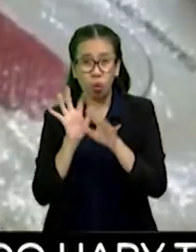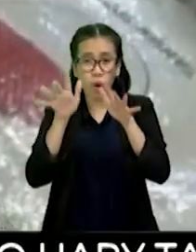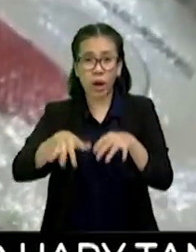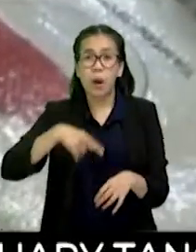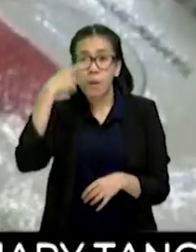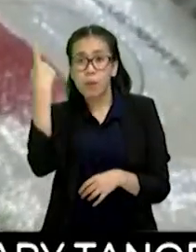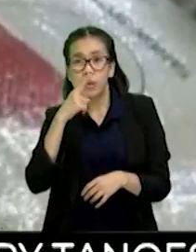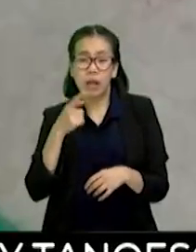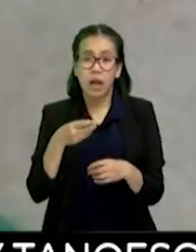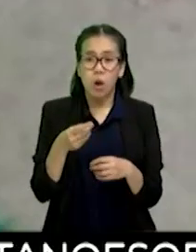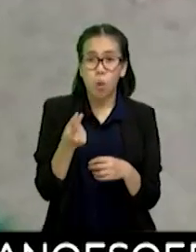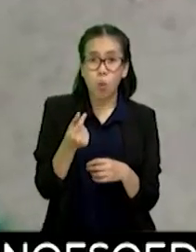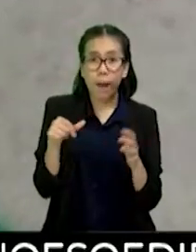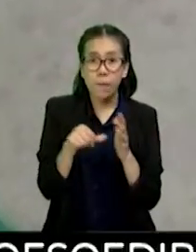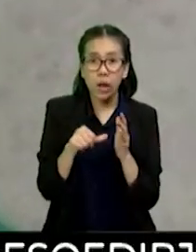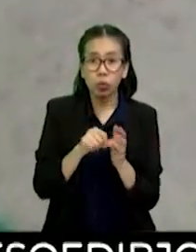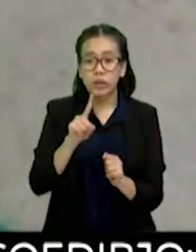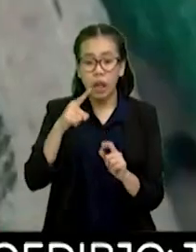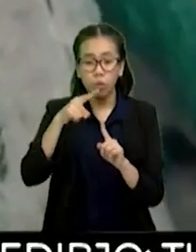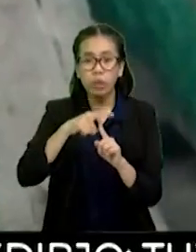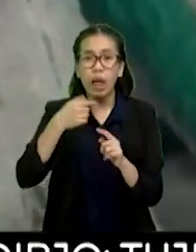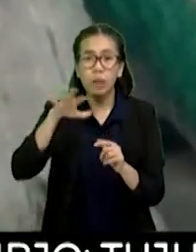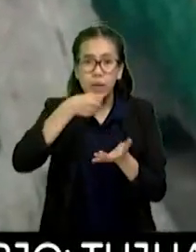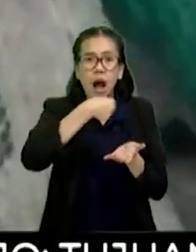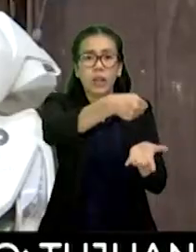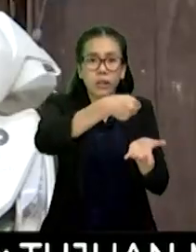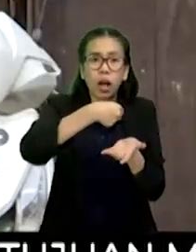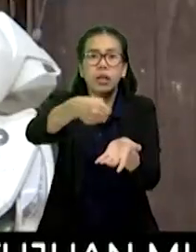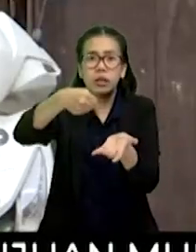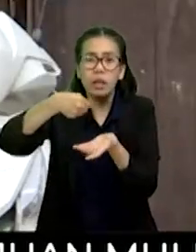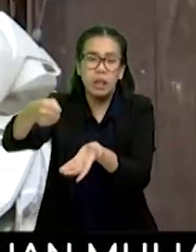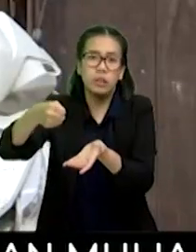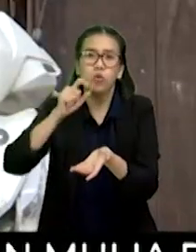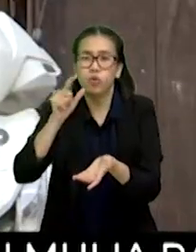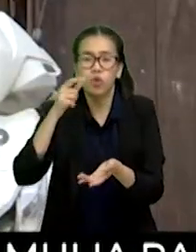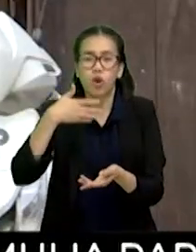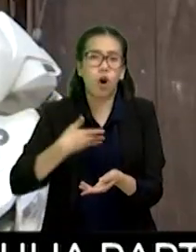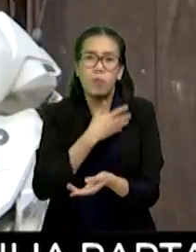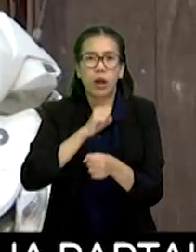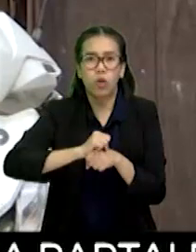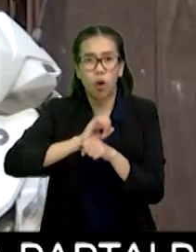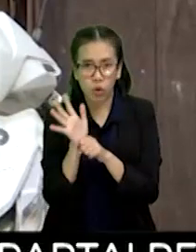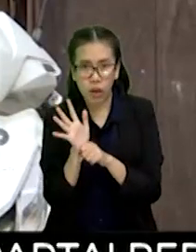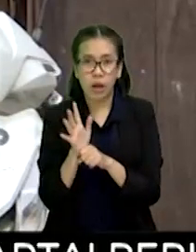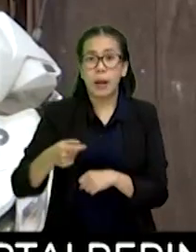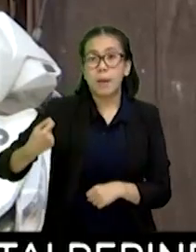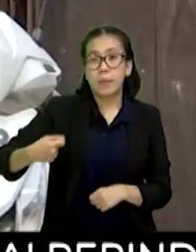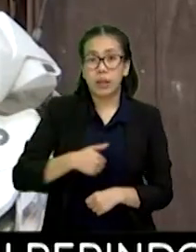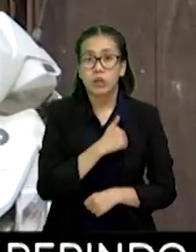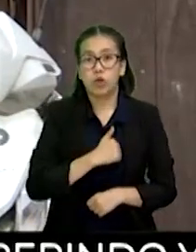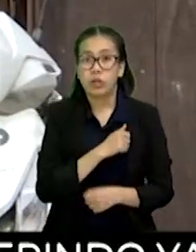triliunan rupiah bagi masyarakat yang terdampak pandemic Studios Hai terlebih Menteri Sosial Tri